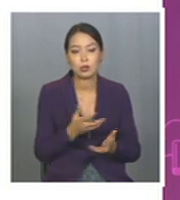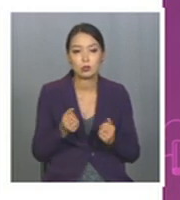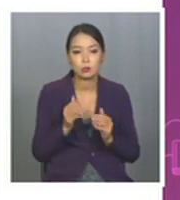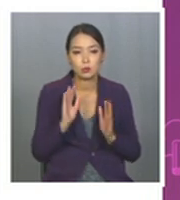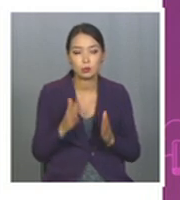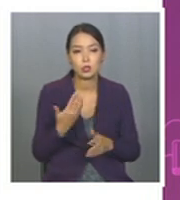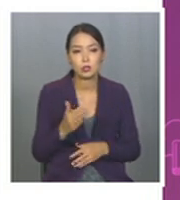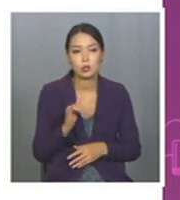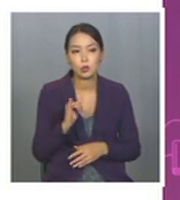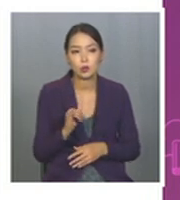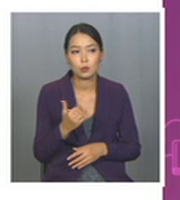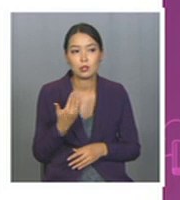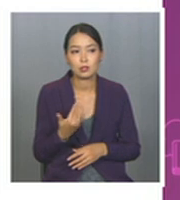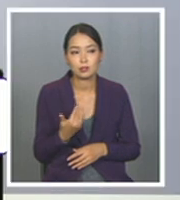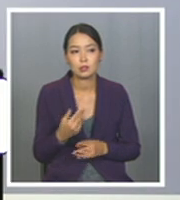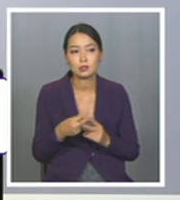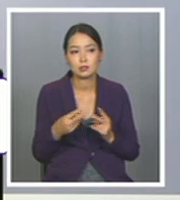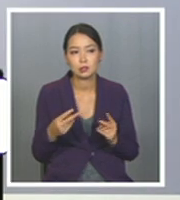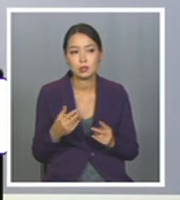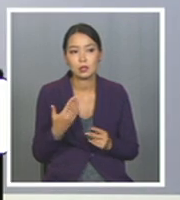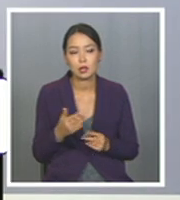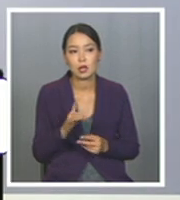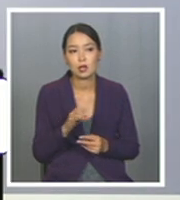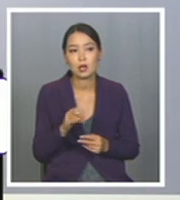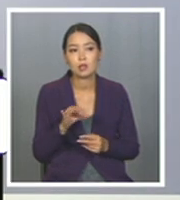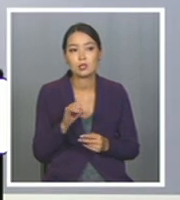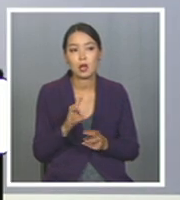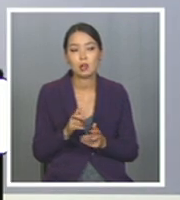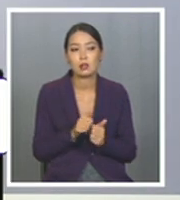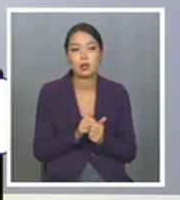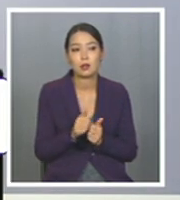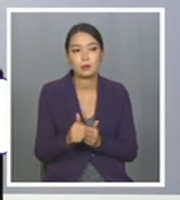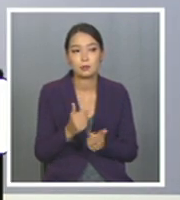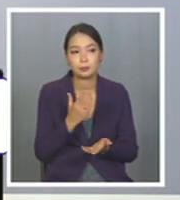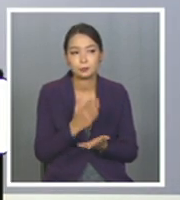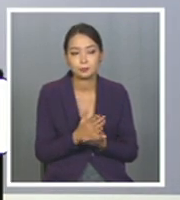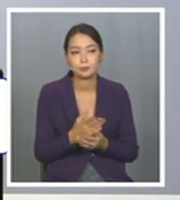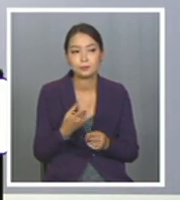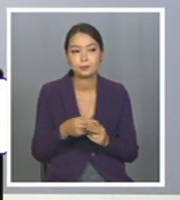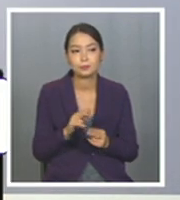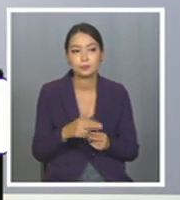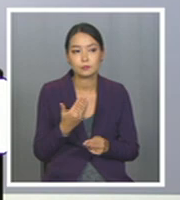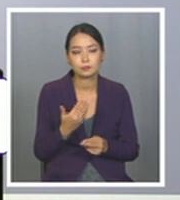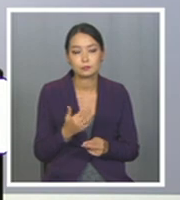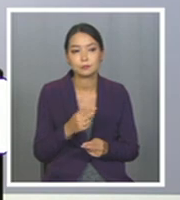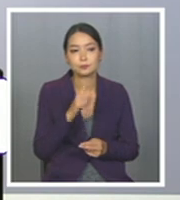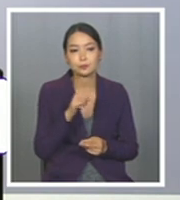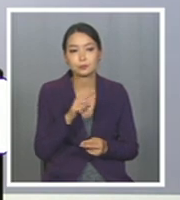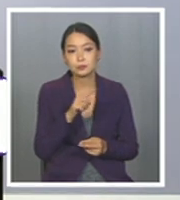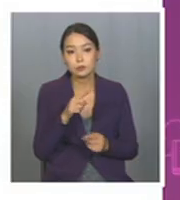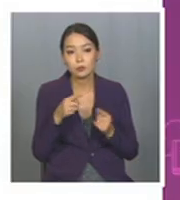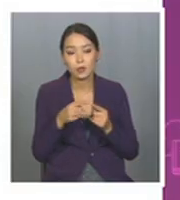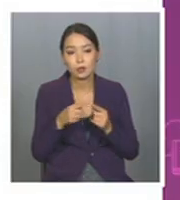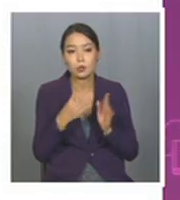кернеуіміз пи бөлінген 2 радианға алға жылжып жатыр. Демек, олардың арасындағы бұрыш міне 90 градус болады, перпендикуляр